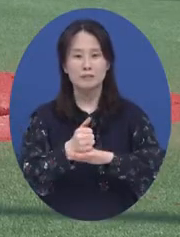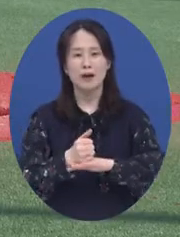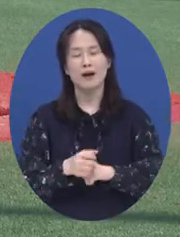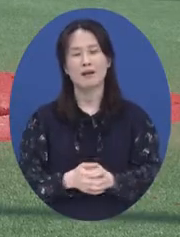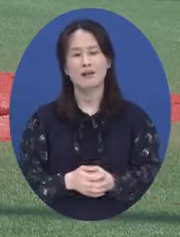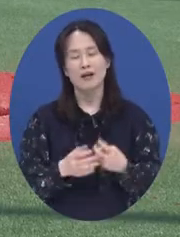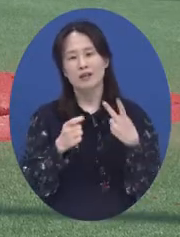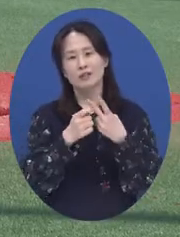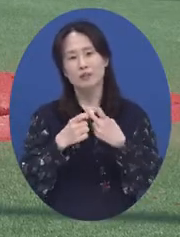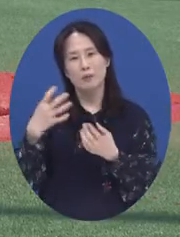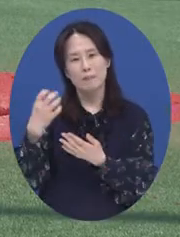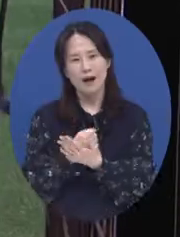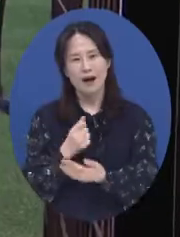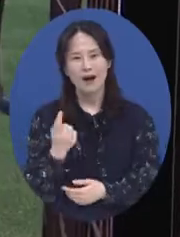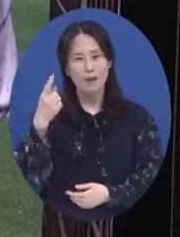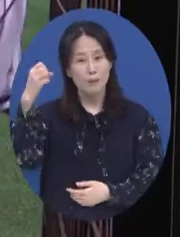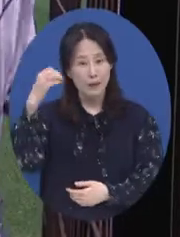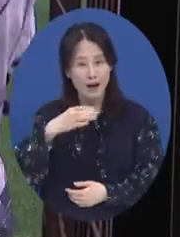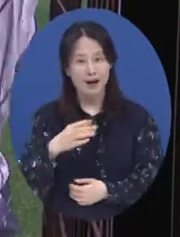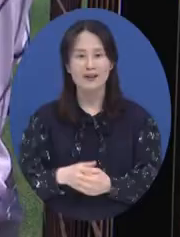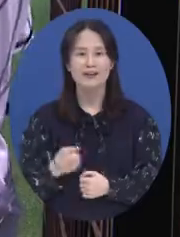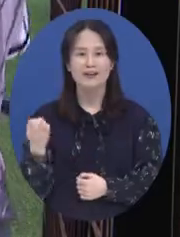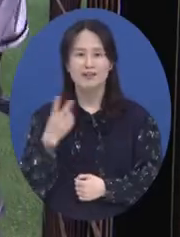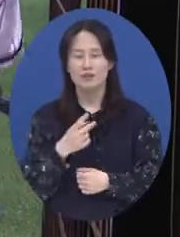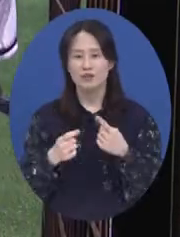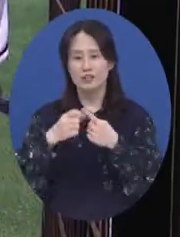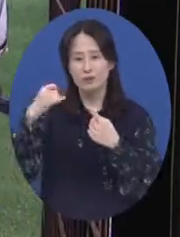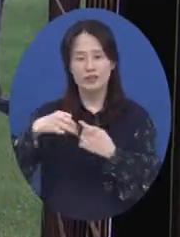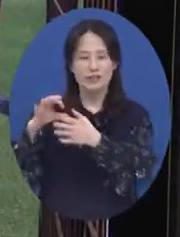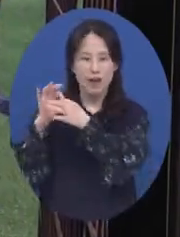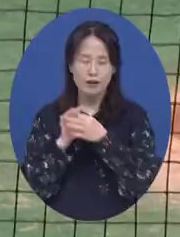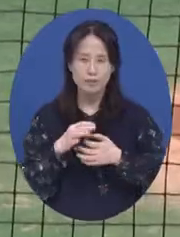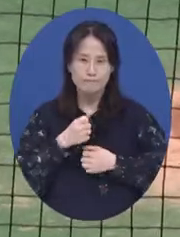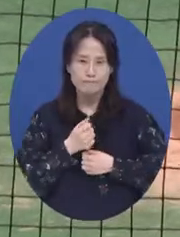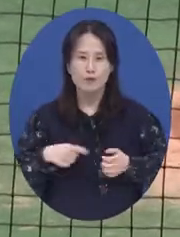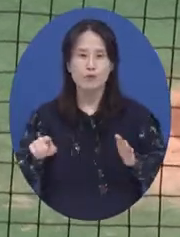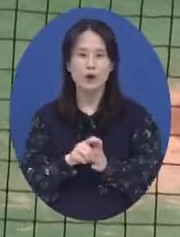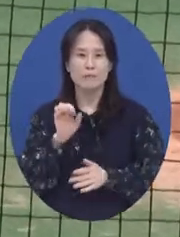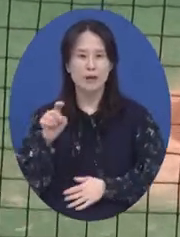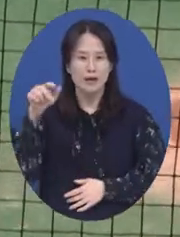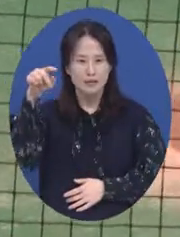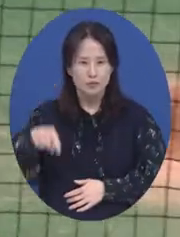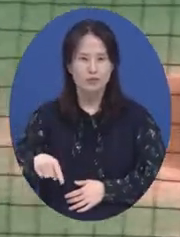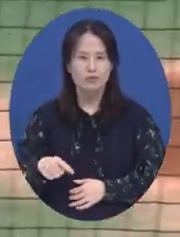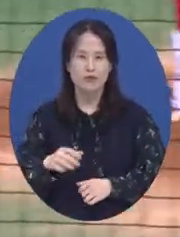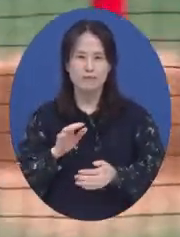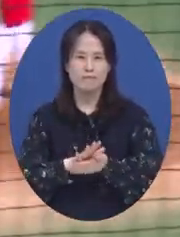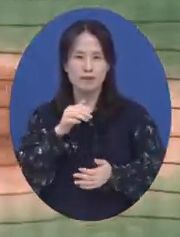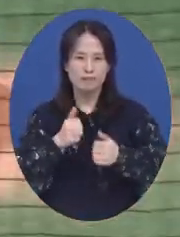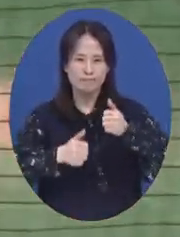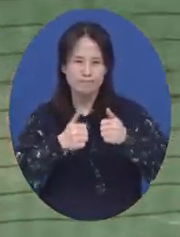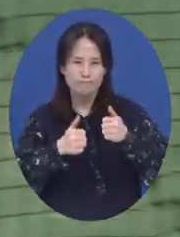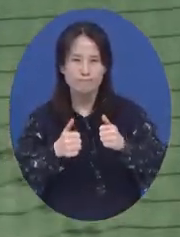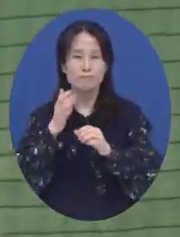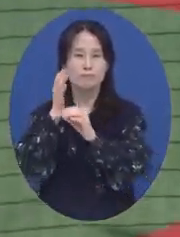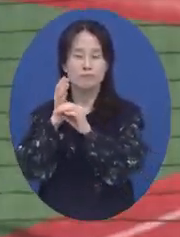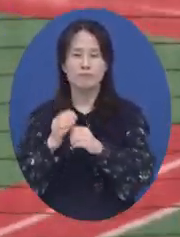최종 우승 트로피를 아쉽게 양보한 고양 위너스와 왕좌를 지키기 위한 파주 챌린저스가 뜨거운 신경전을